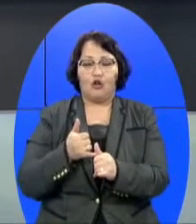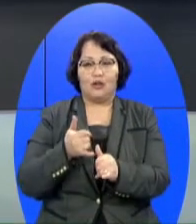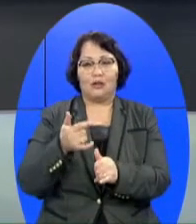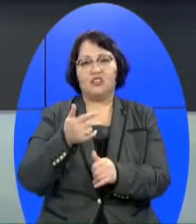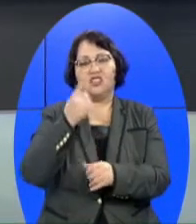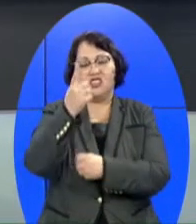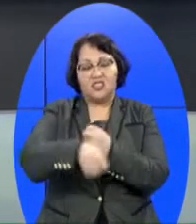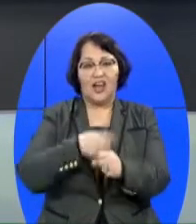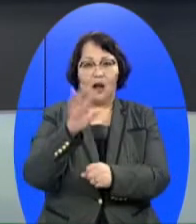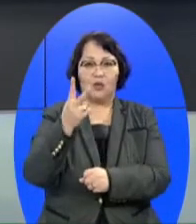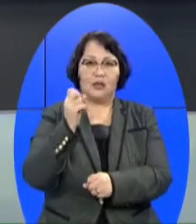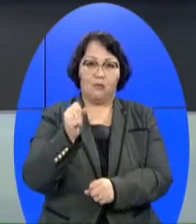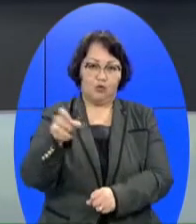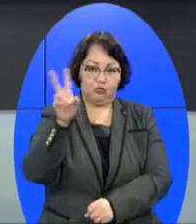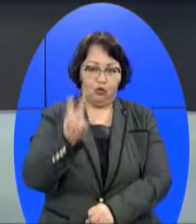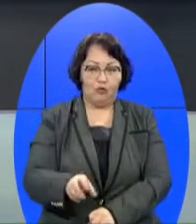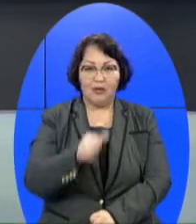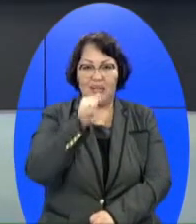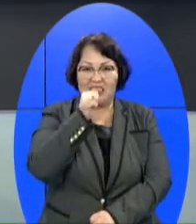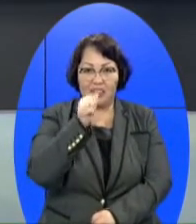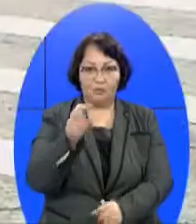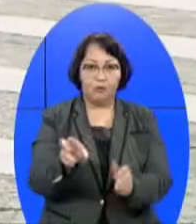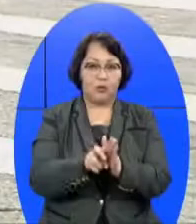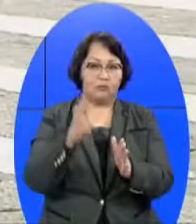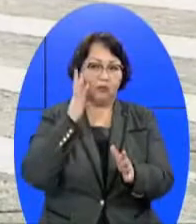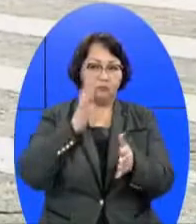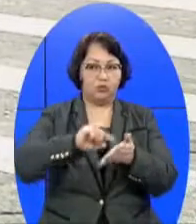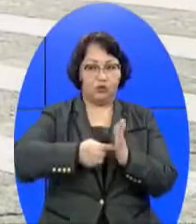амрикийн доллараар хэмнэх тооцоо гаргажээ.